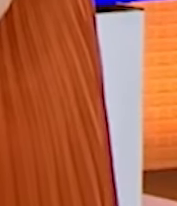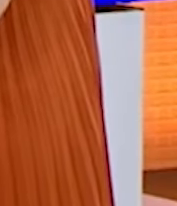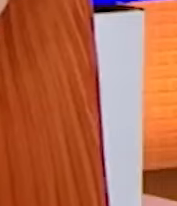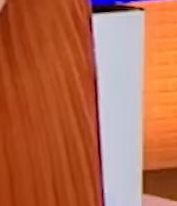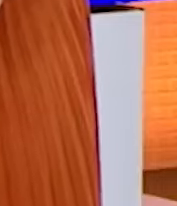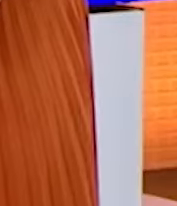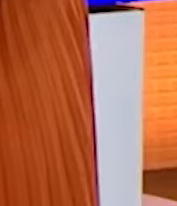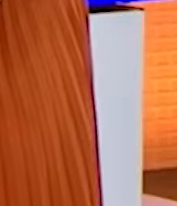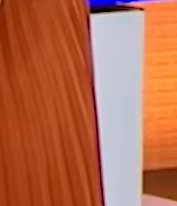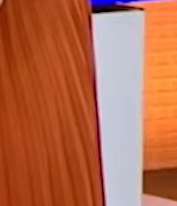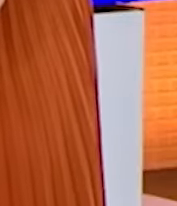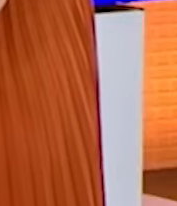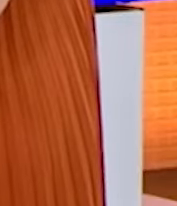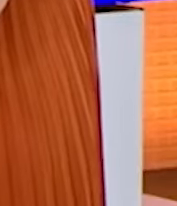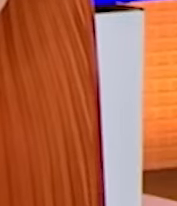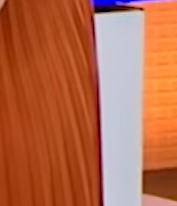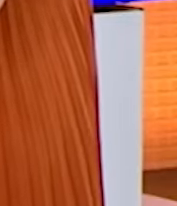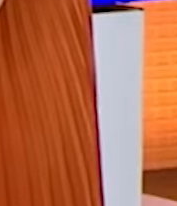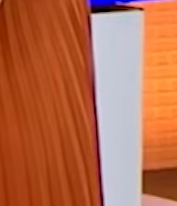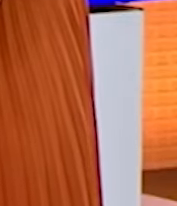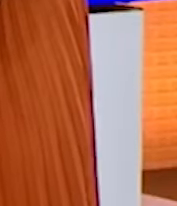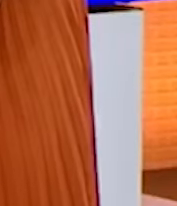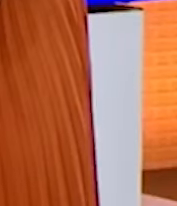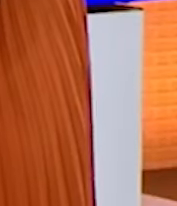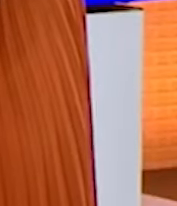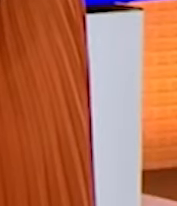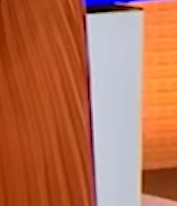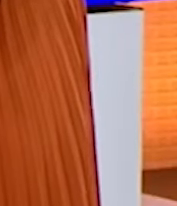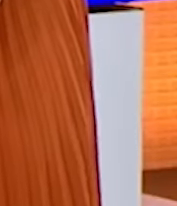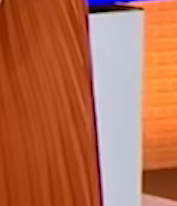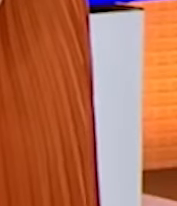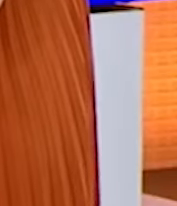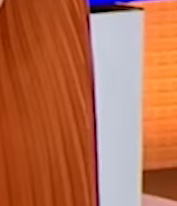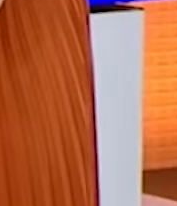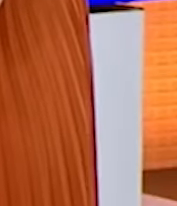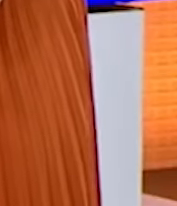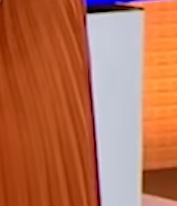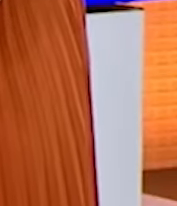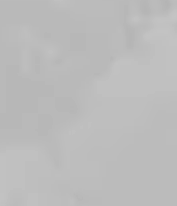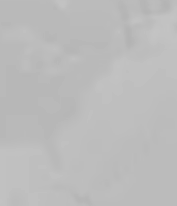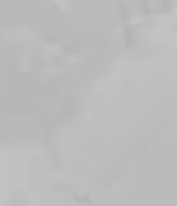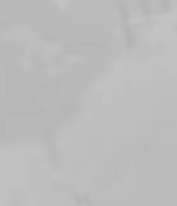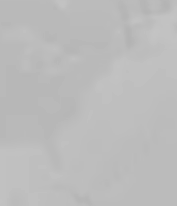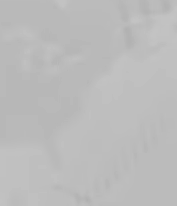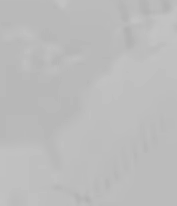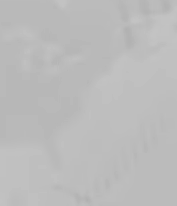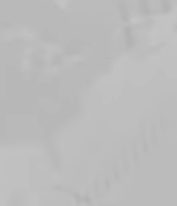po kami sa GMA Pinoy TV at sa www.gmanews.tv.